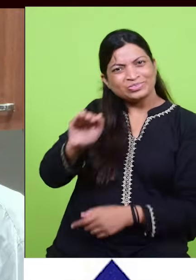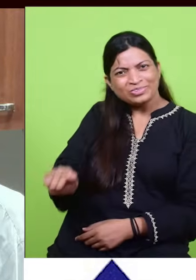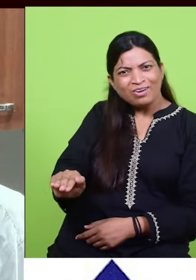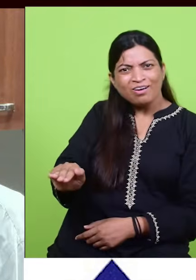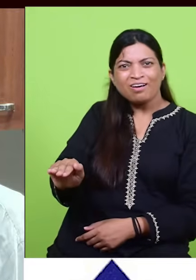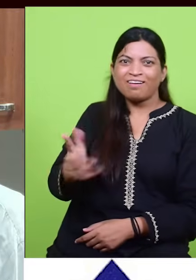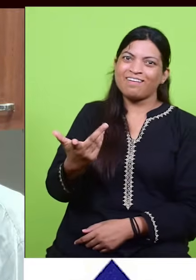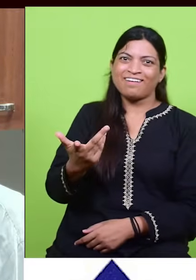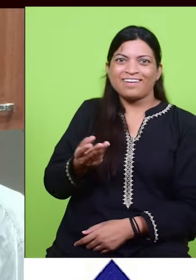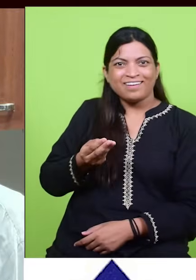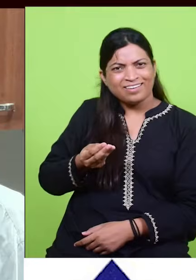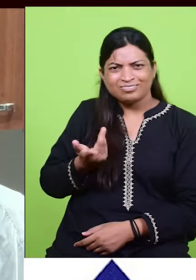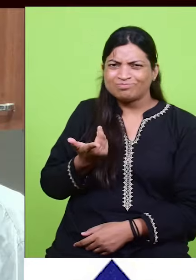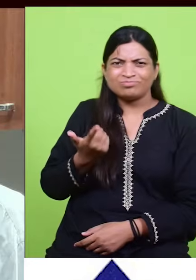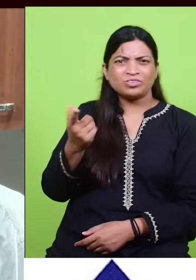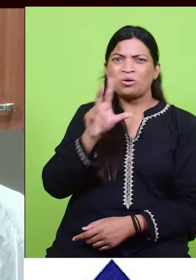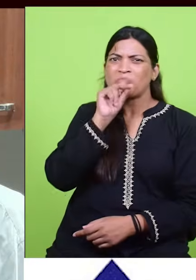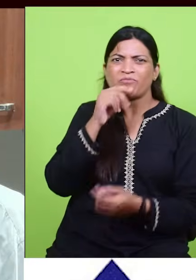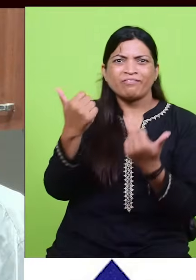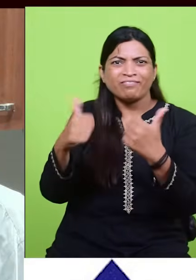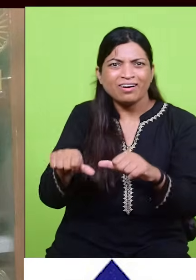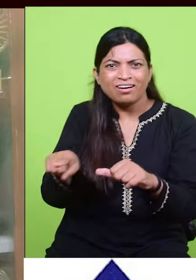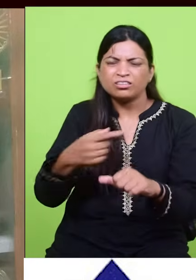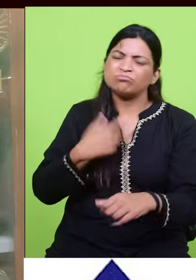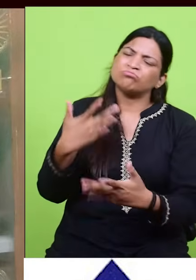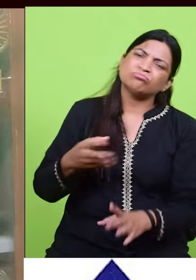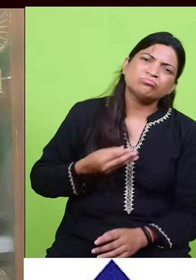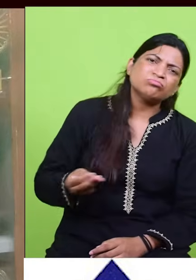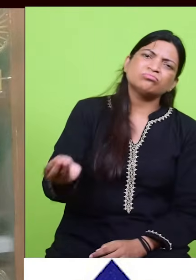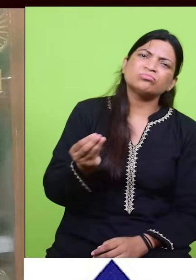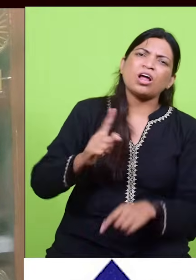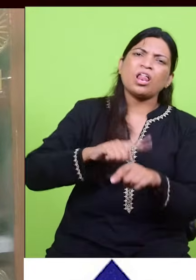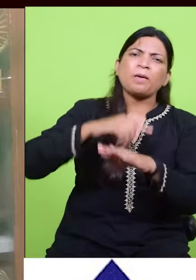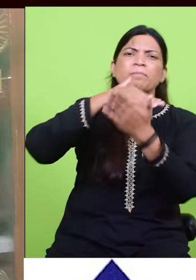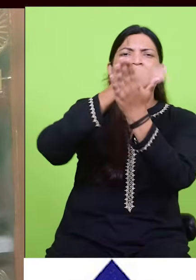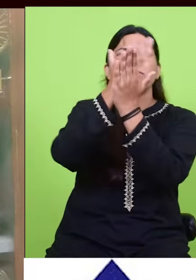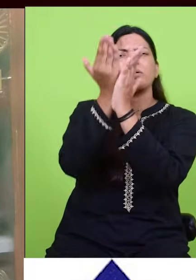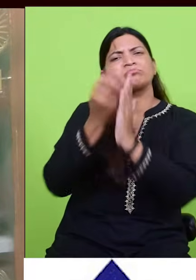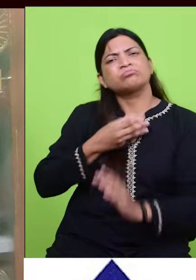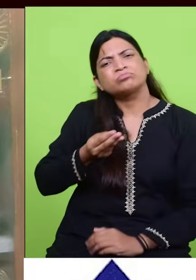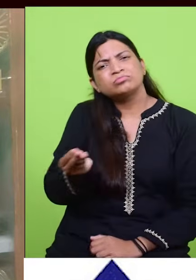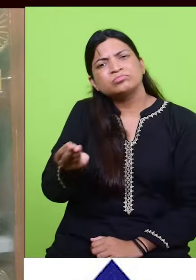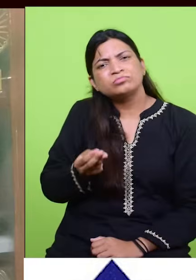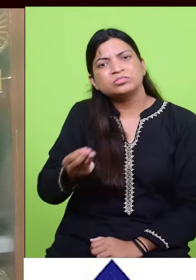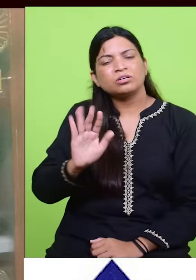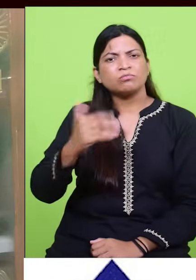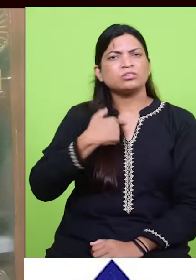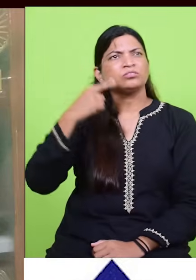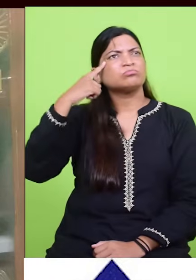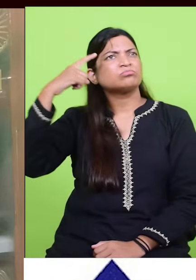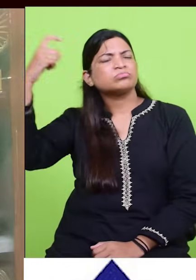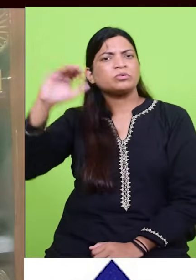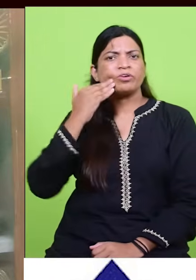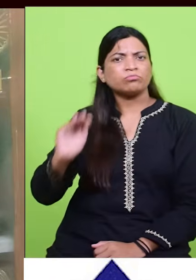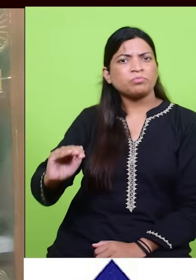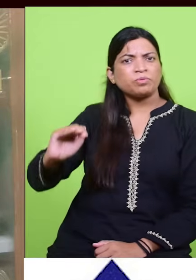खिलाया, भूख लगी, वो बोलता नहीं, हमको पता है टाइम से खिलाना, ऐसे हम करते रहे इसके साथ। लेकिन फिर अब सोचते रहे क्या करें, ऐसे